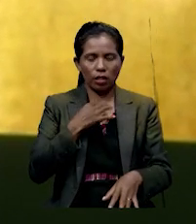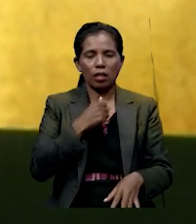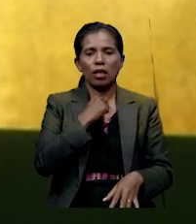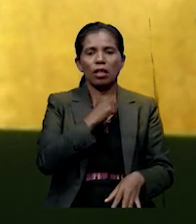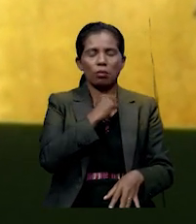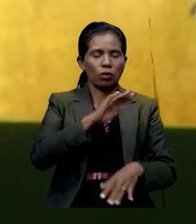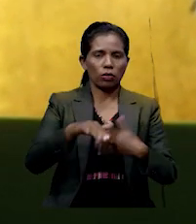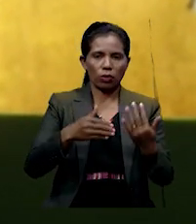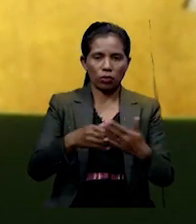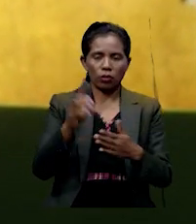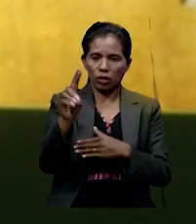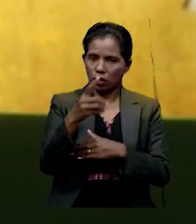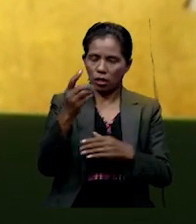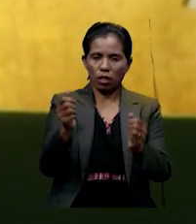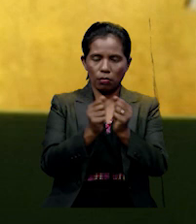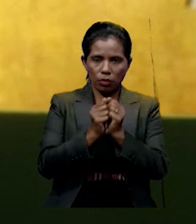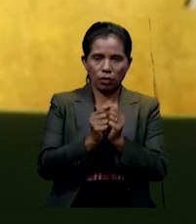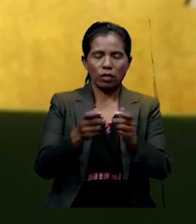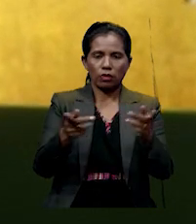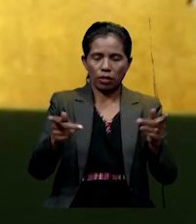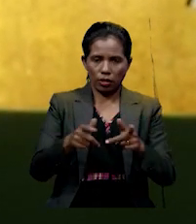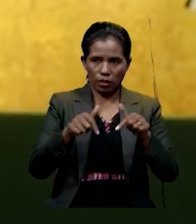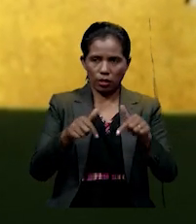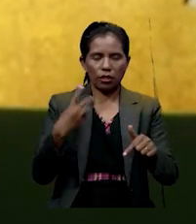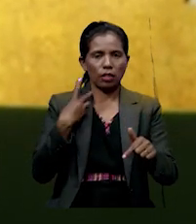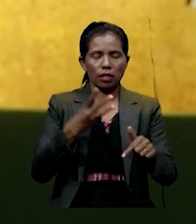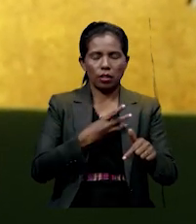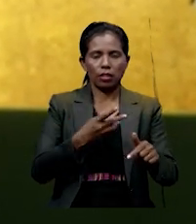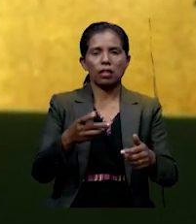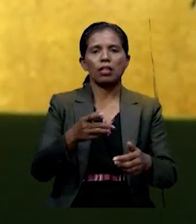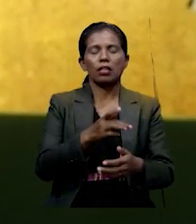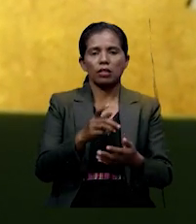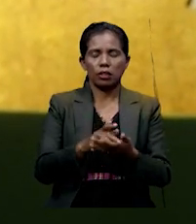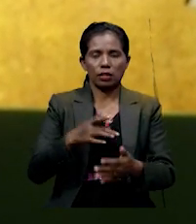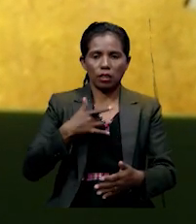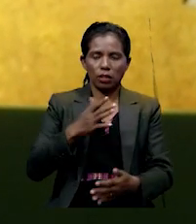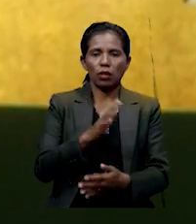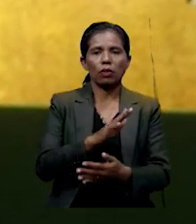ini berkumpul dengan kita, dengan kami, sama-sama kita merayakan Ekaristi,